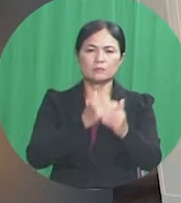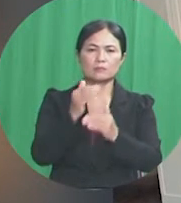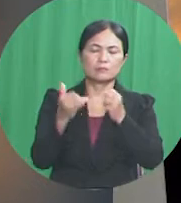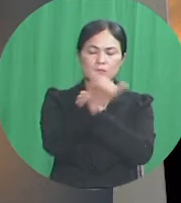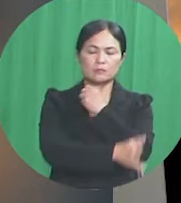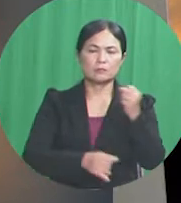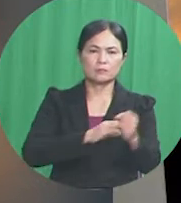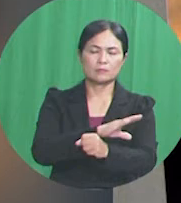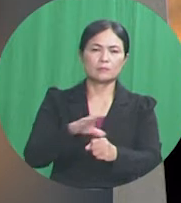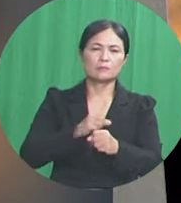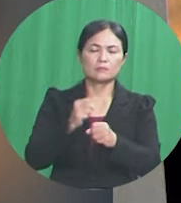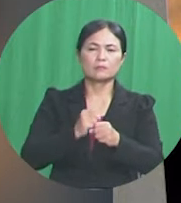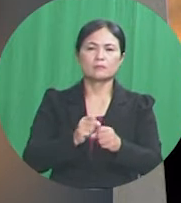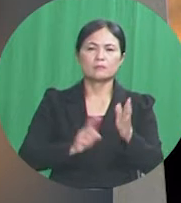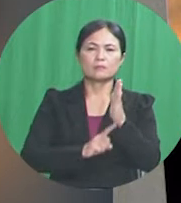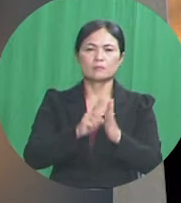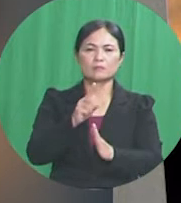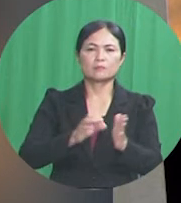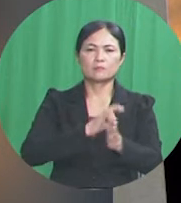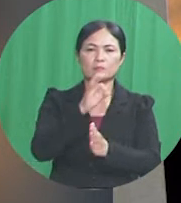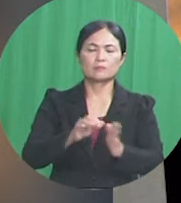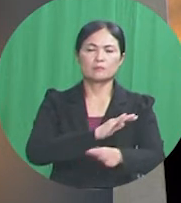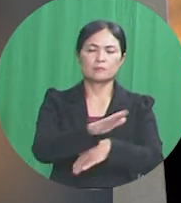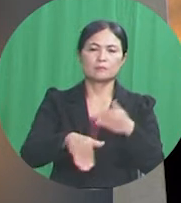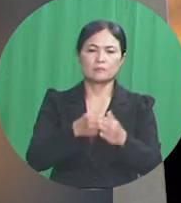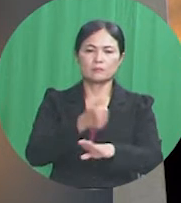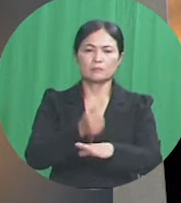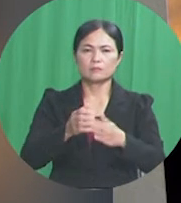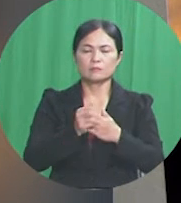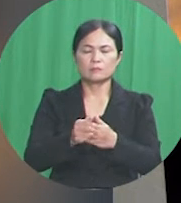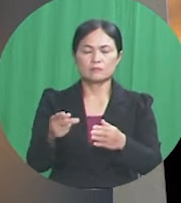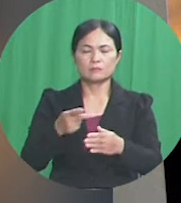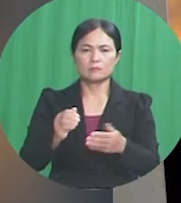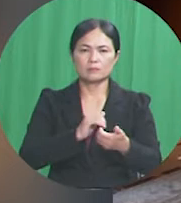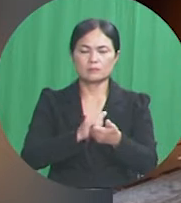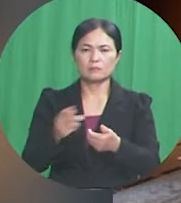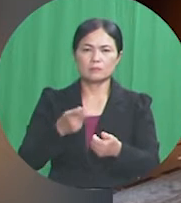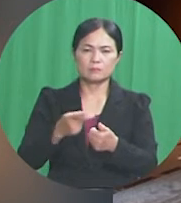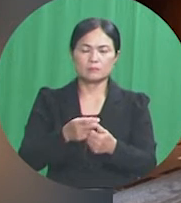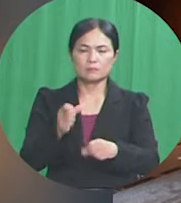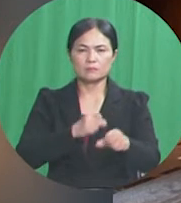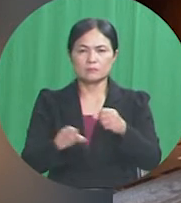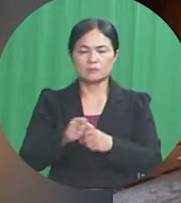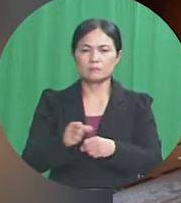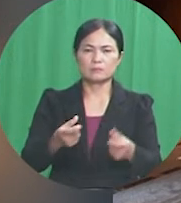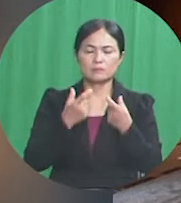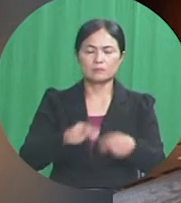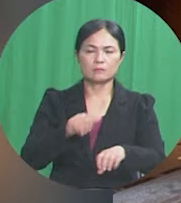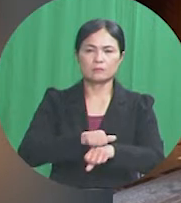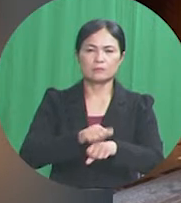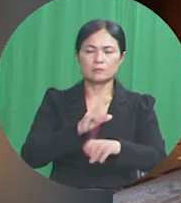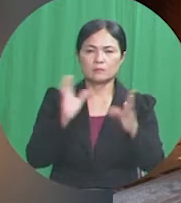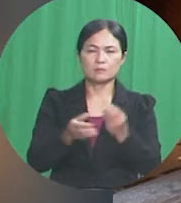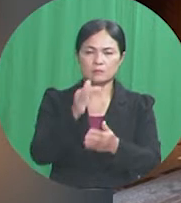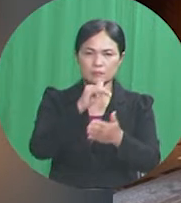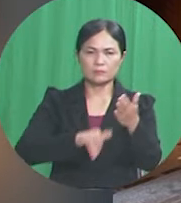ឍប្រទេសកម្ពុជាឲ្យមានការរីកចម្រើនលើគ្រប់វិស័យមេដឹកនាំទាំងពីរក៏បានឯកភាពគ្នាក្នុងការបន្តដោះស្រាយការងារមួយចំនួនដែល